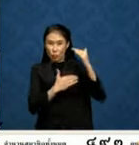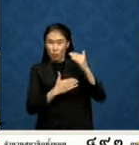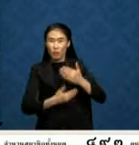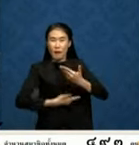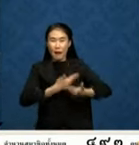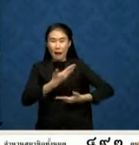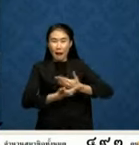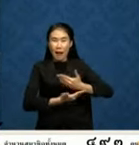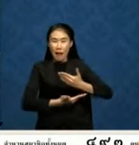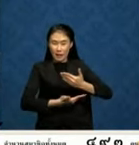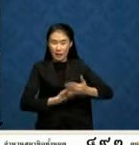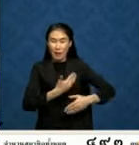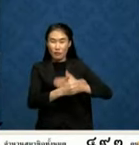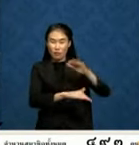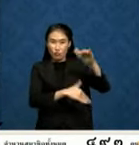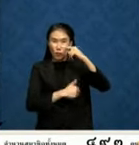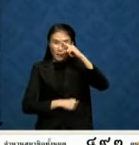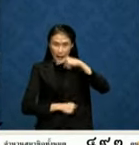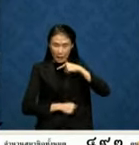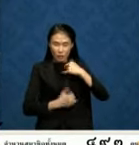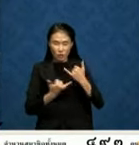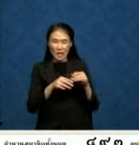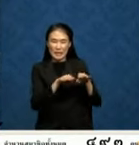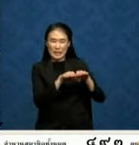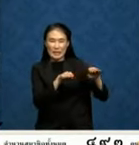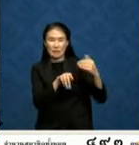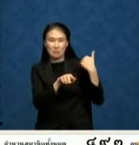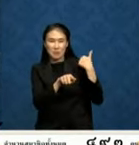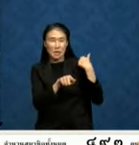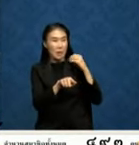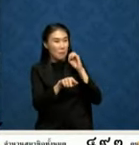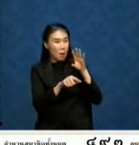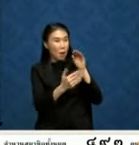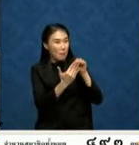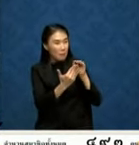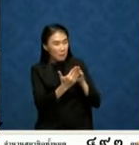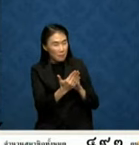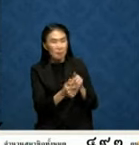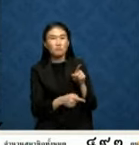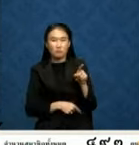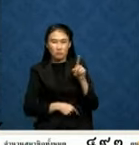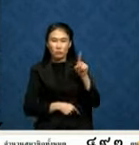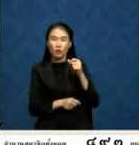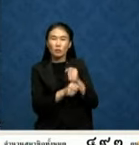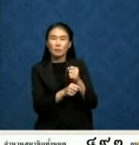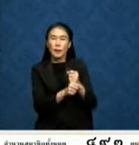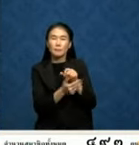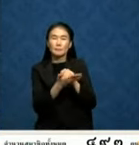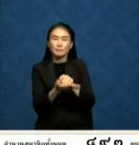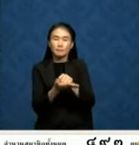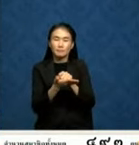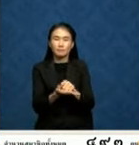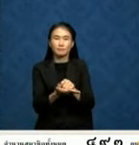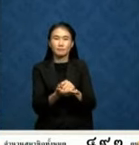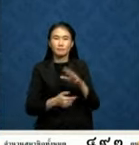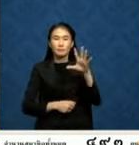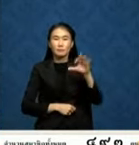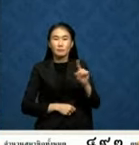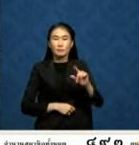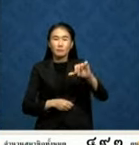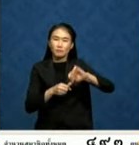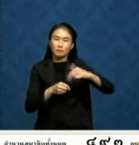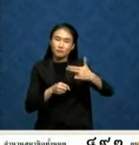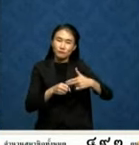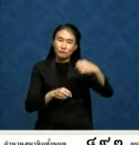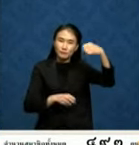จากประเทศไทยเนี่ยปัจจุบันก็เริ่มสร้างมาตรฐานนะครับในการที่จะต้องผลิตสินค้าและบริการนะครับจากเชื้อเพลิง